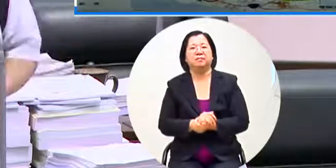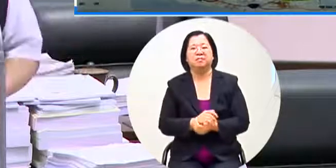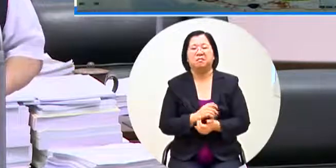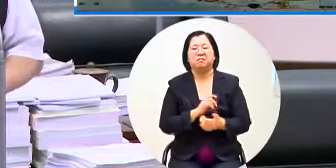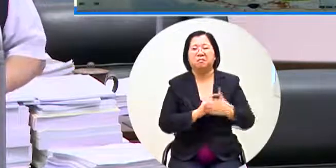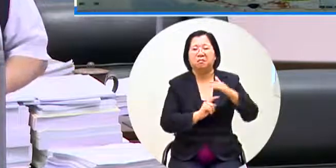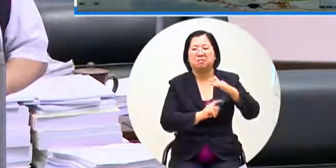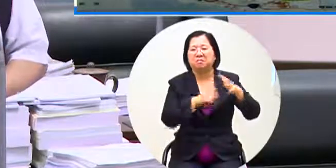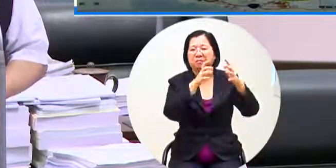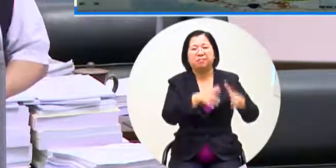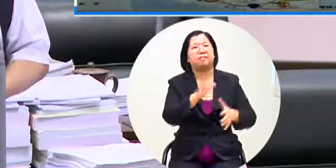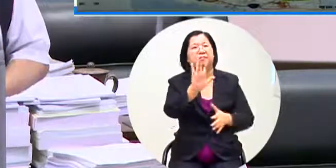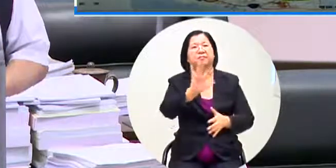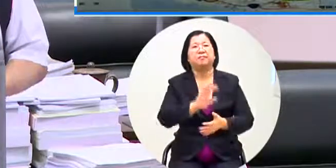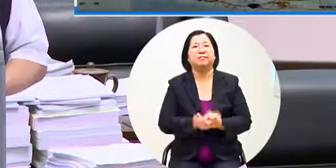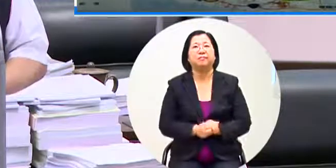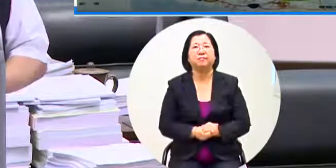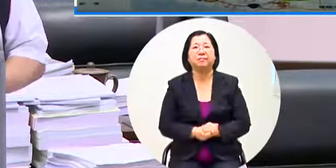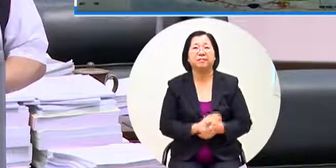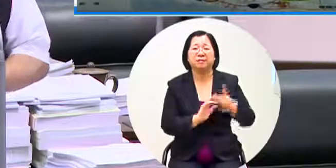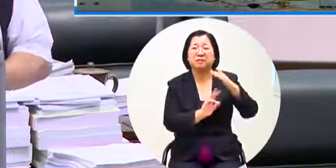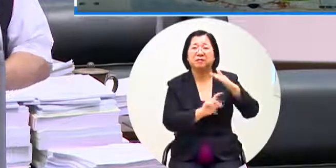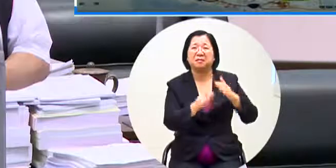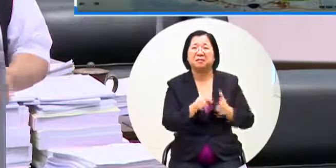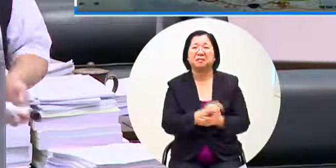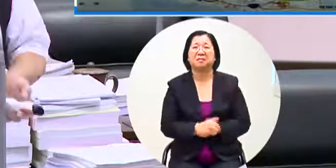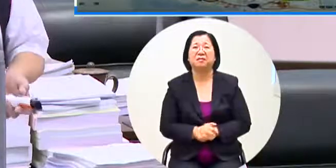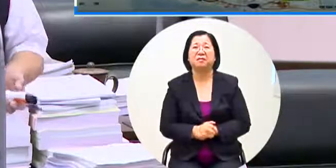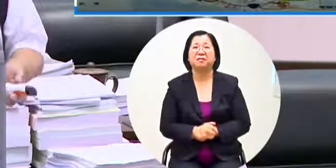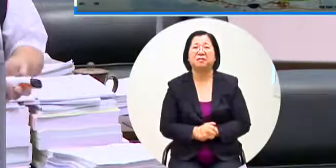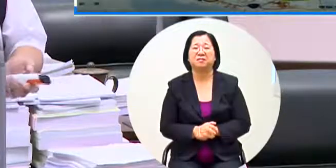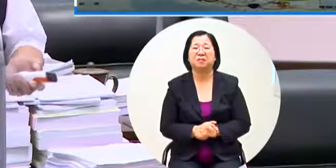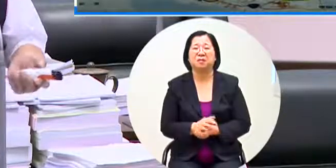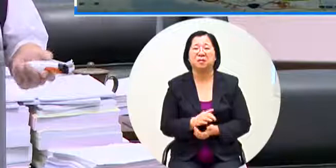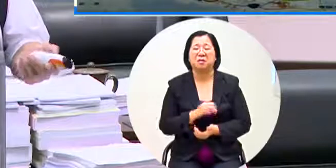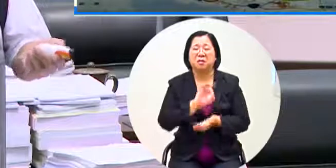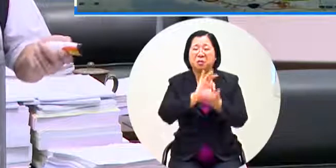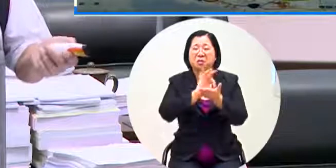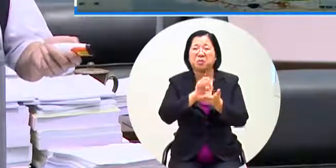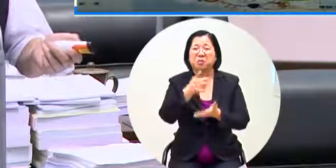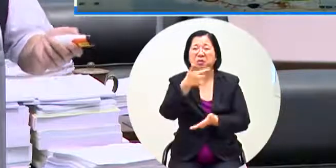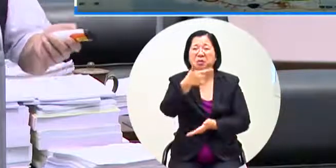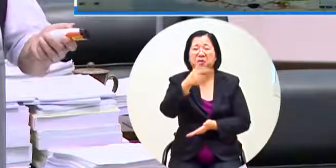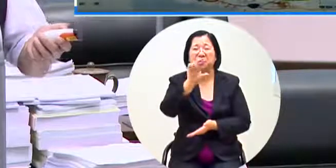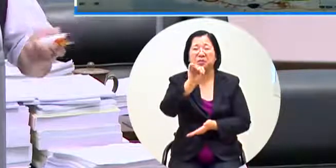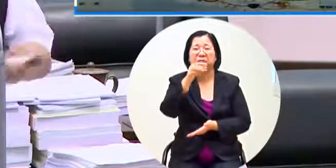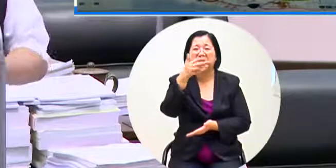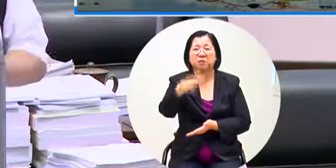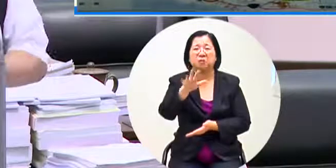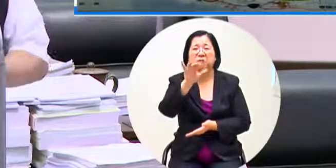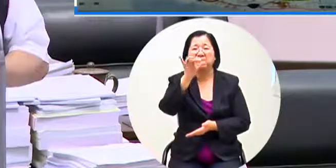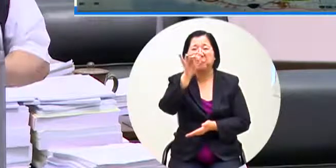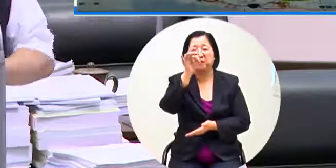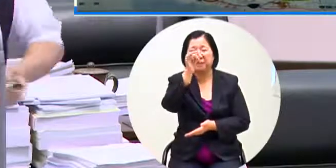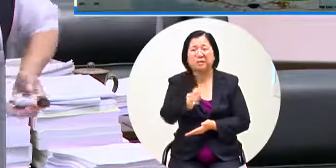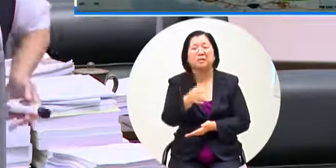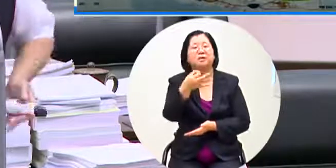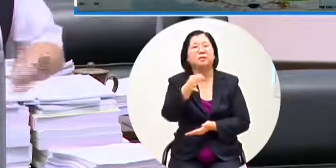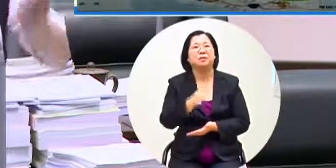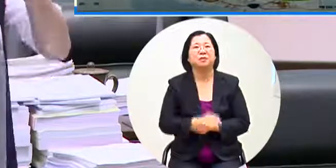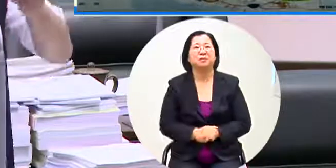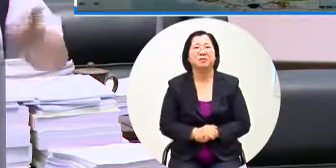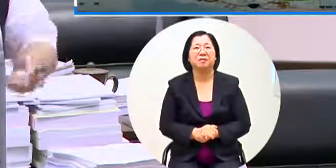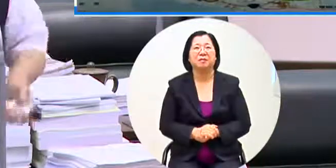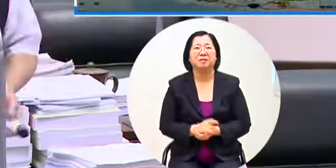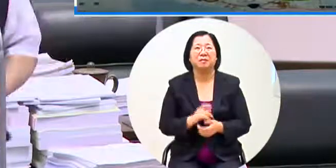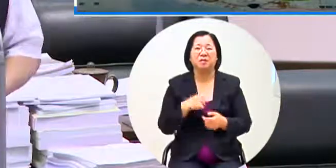造价要620几亿啦吼，造价要620几亿，伊是没有跨海，也没有隧道，就直接一